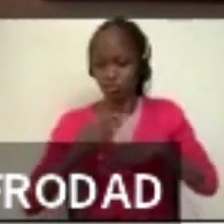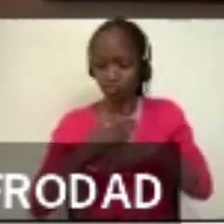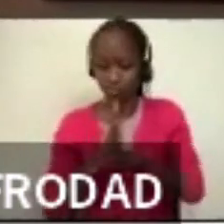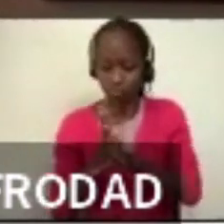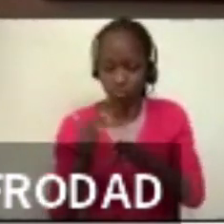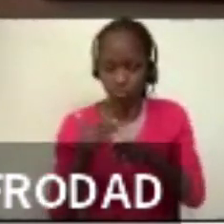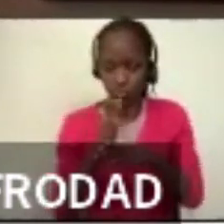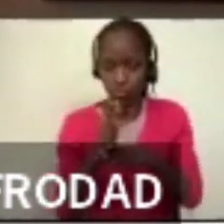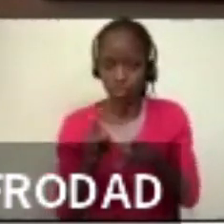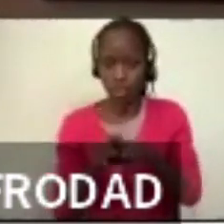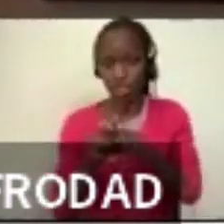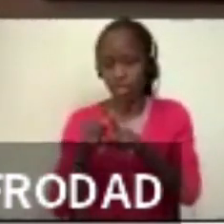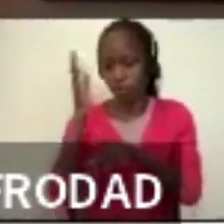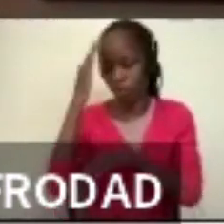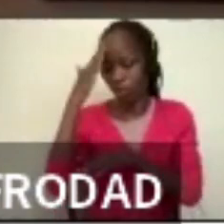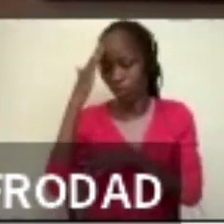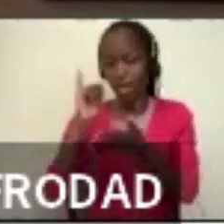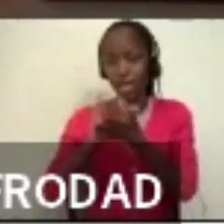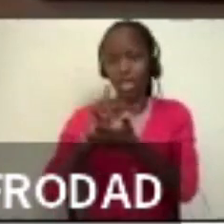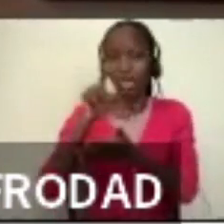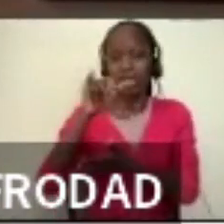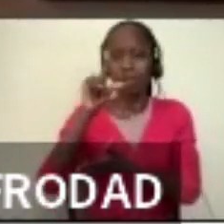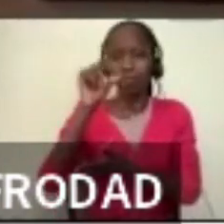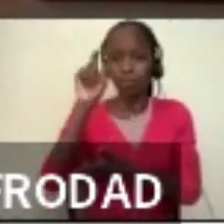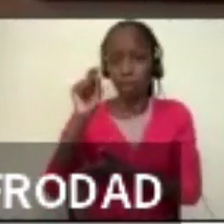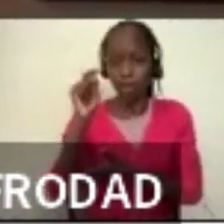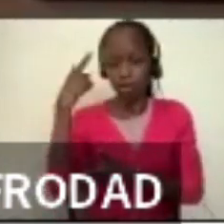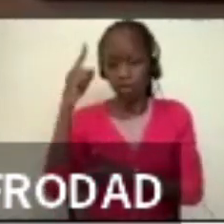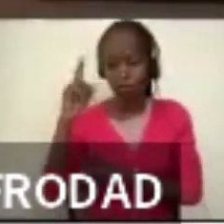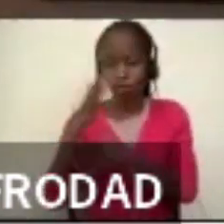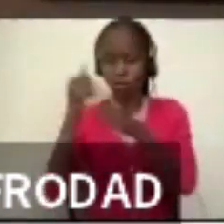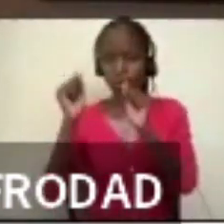commence à interpeller. Donc on se dit, essayons de travailler dessus.